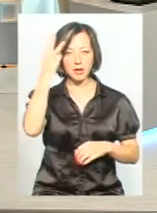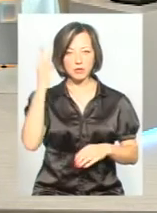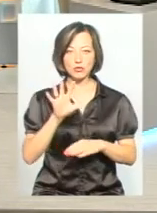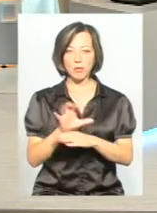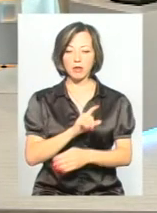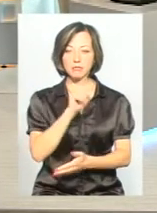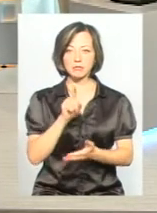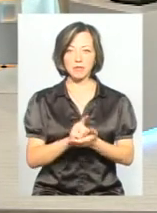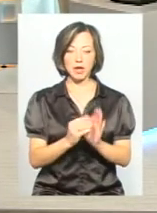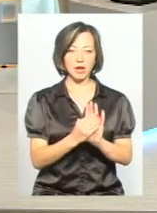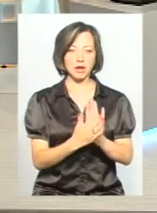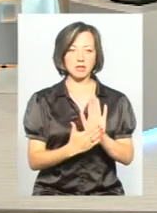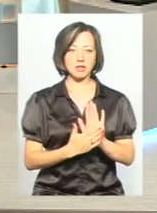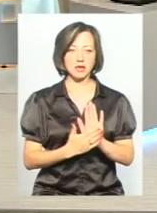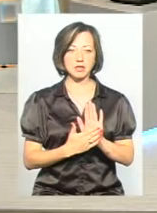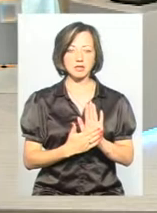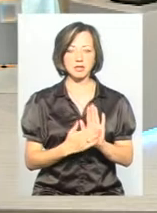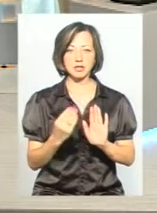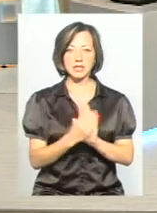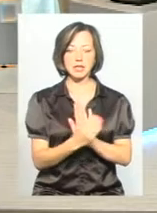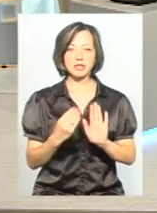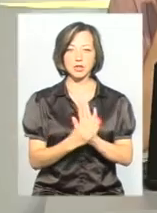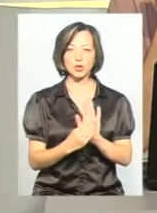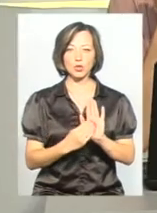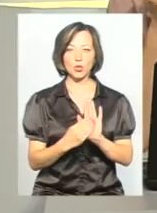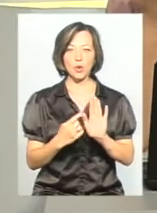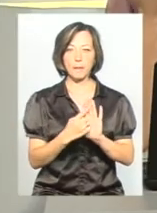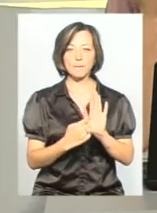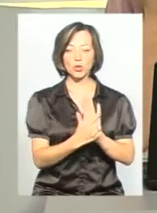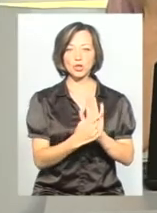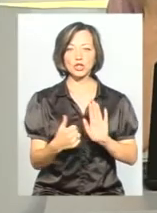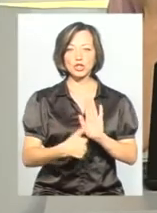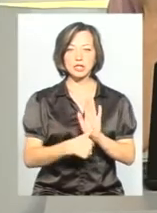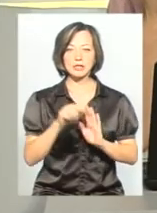підлягають обов'язковій реєстрації. Зацитую пункт 6.3.